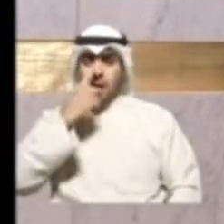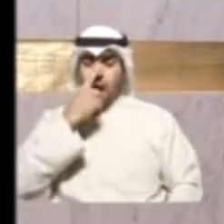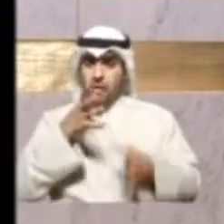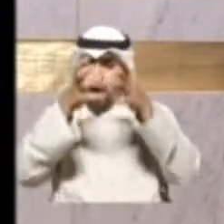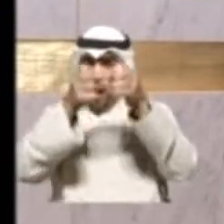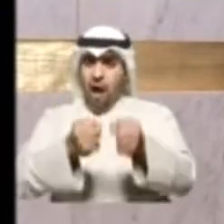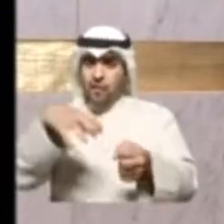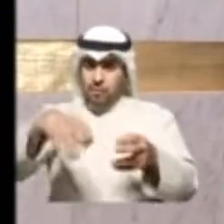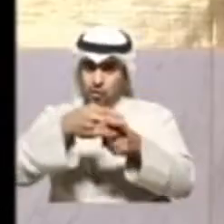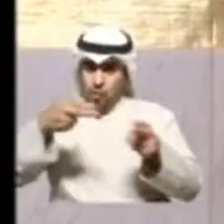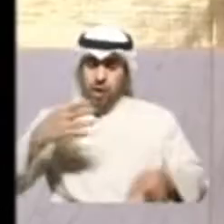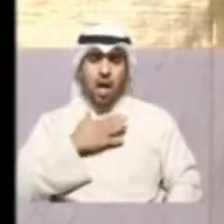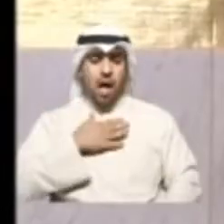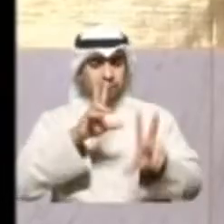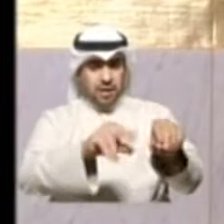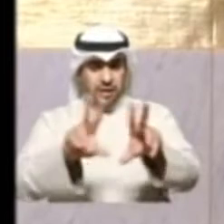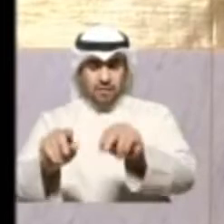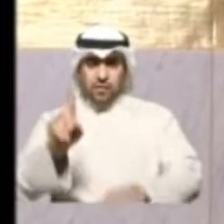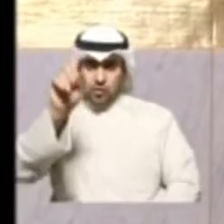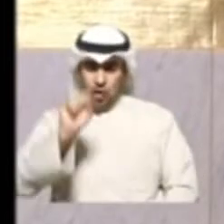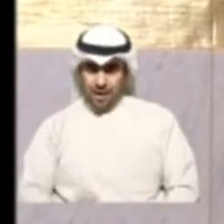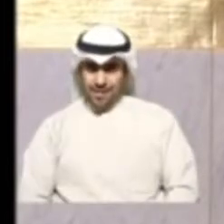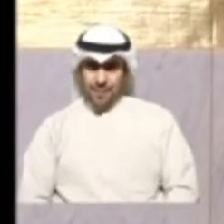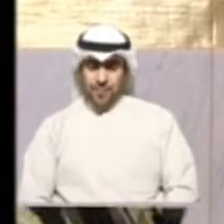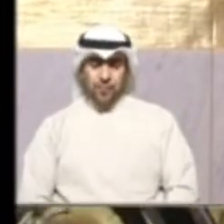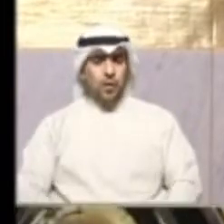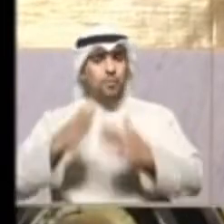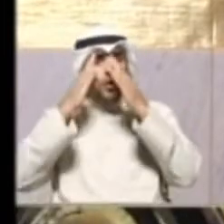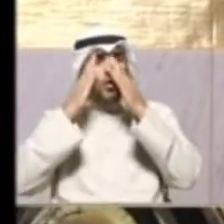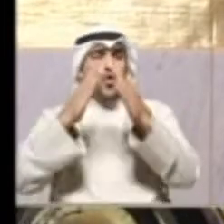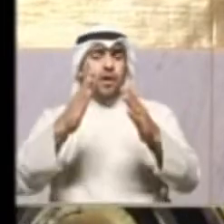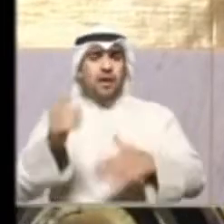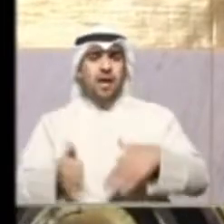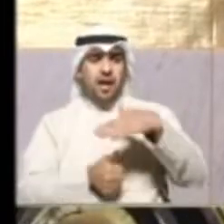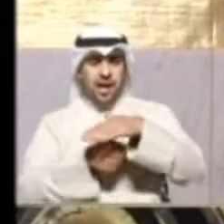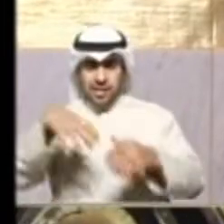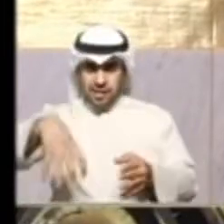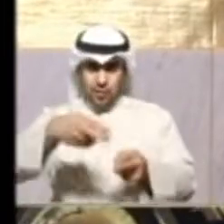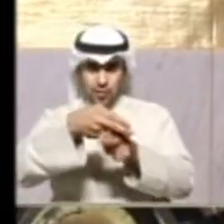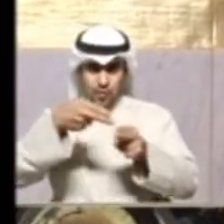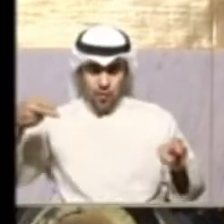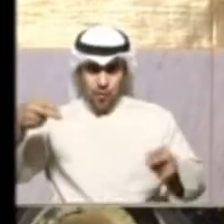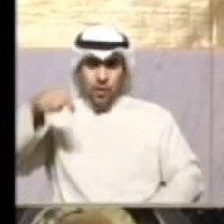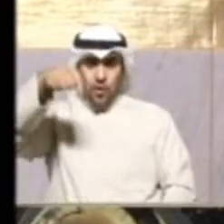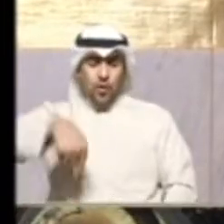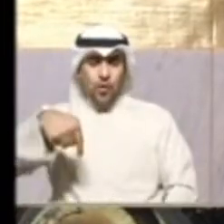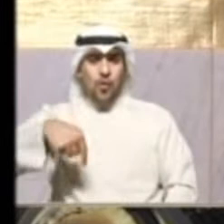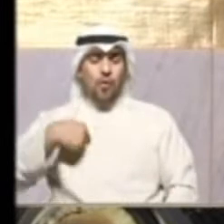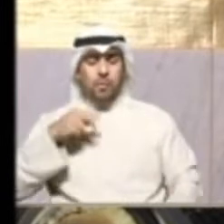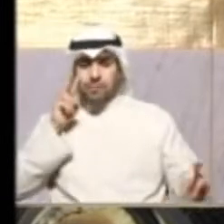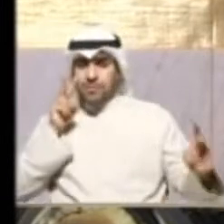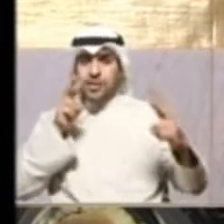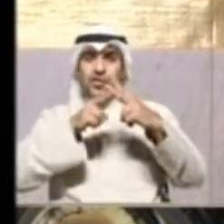الوطن، وهذا واجبنا تجاه وطننا. أشكر صاحب السمو على لقائنا اليوم، وهذا شرف كبير لنا أن